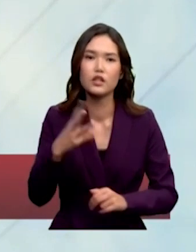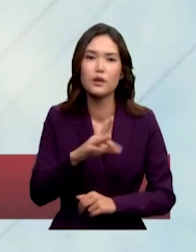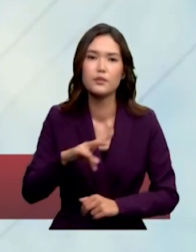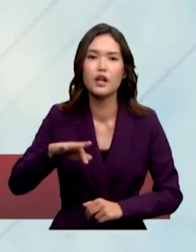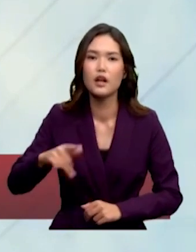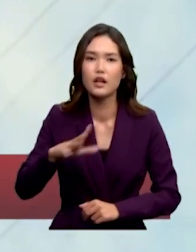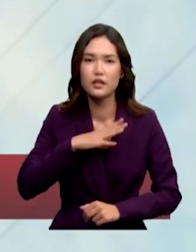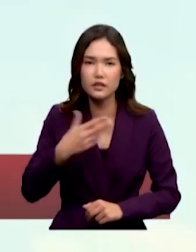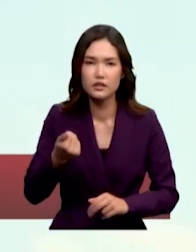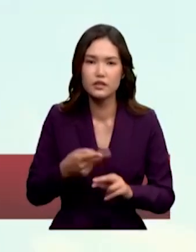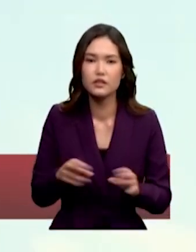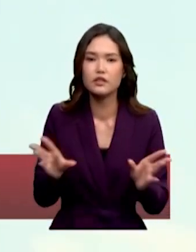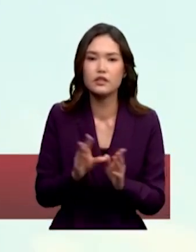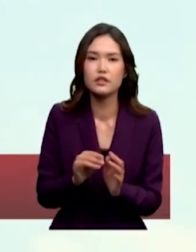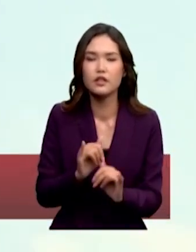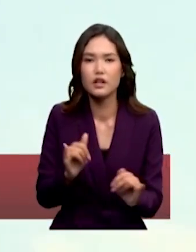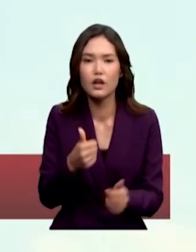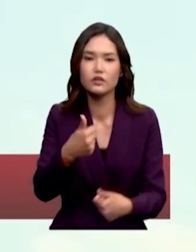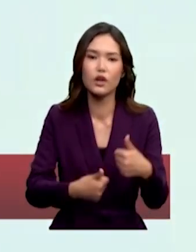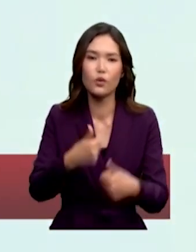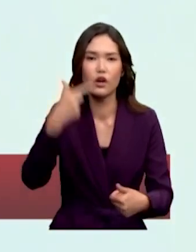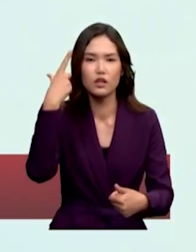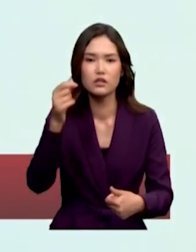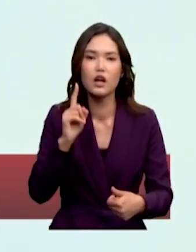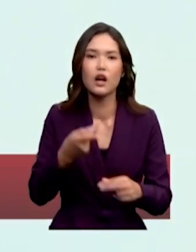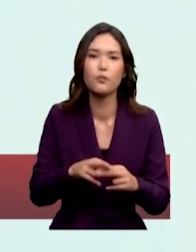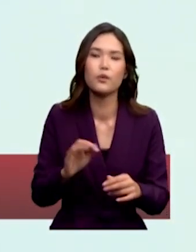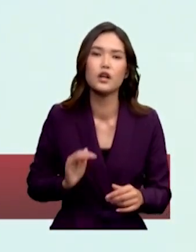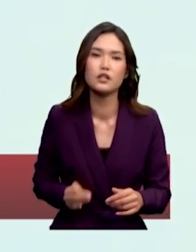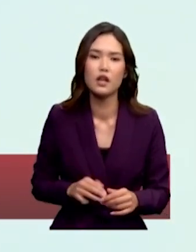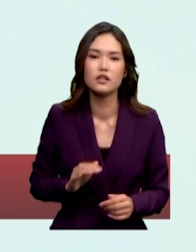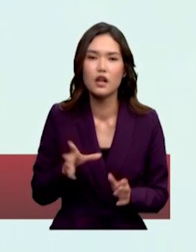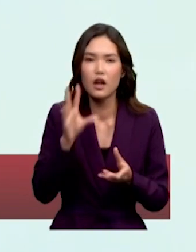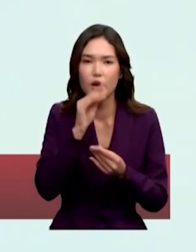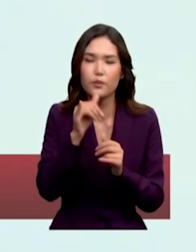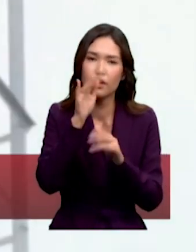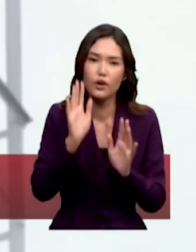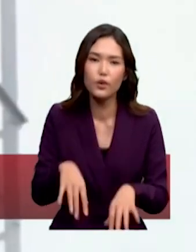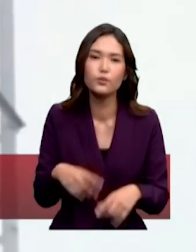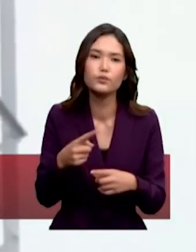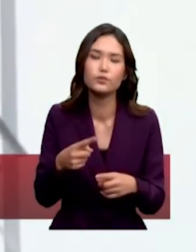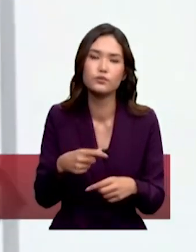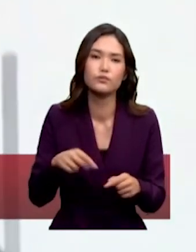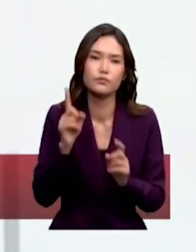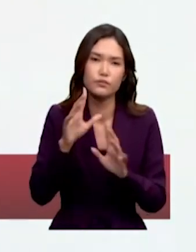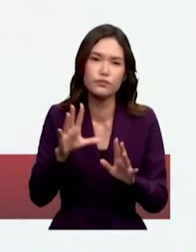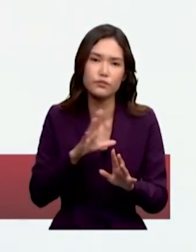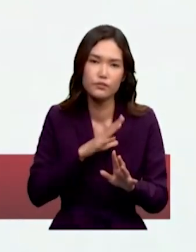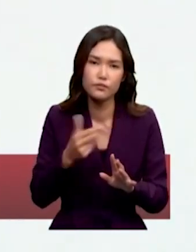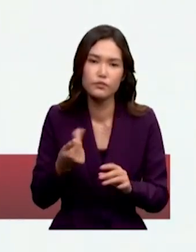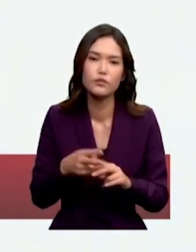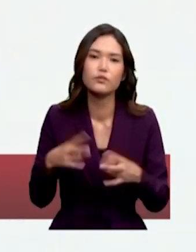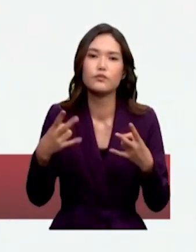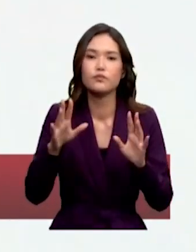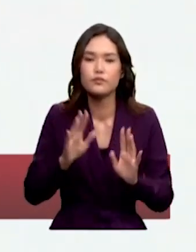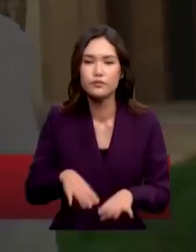тенге. В Агентстве по защите и развитию конкуренции сообщают, что среди компаний мобильной связи нет борьбы за клиентов. Поэтому нет и надобности